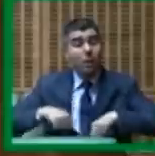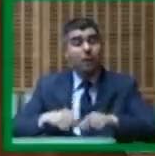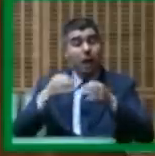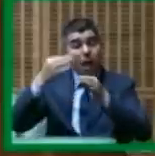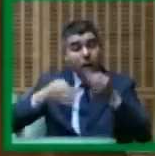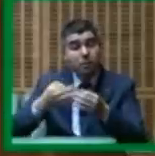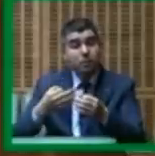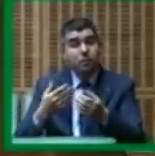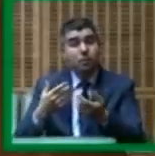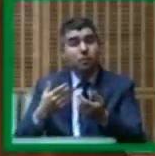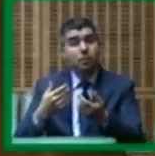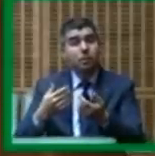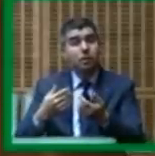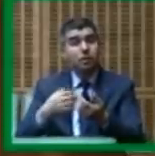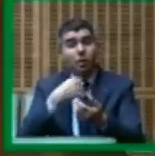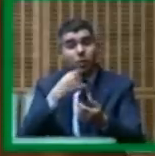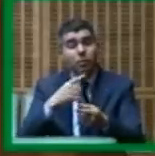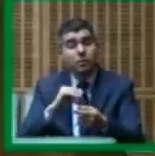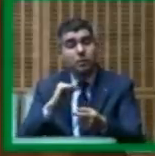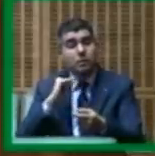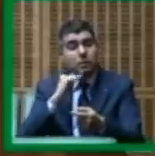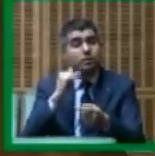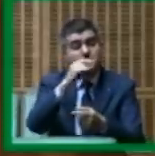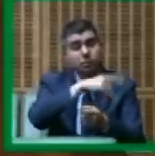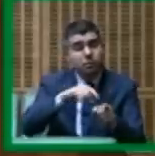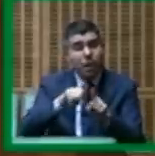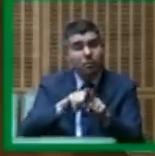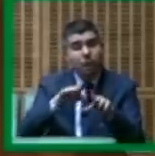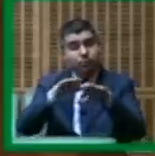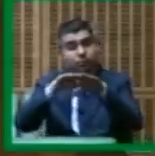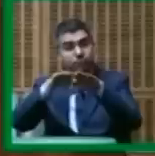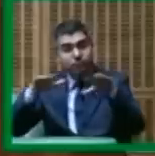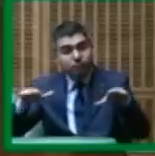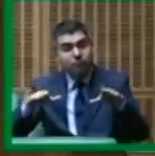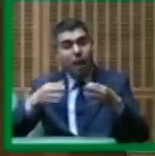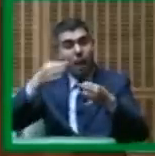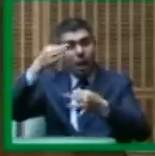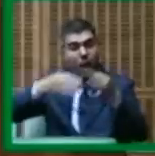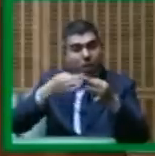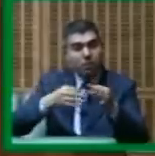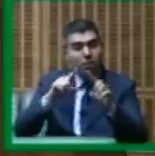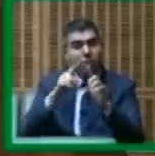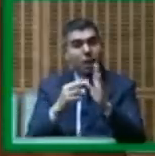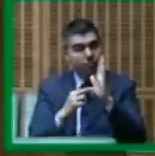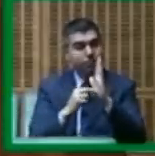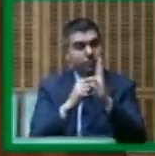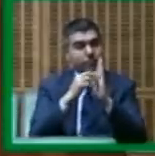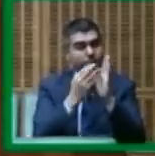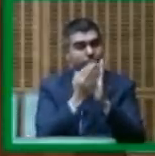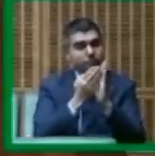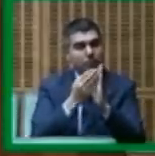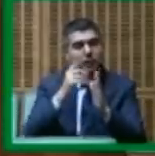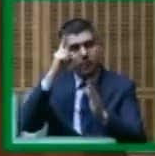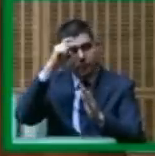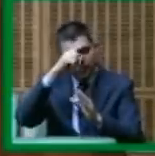اللي هو فيها وزير يحاول يصلح العدل، وراه غادي بخطوات، ولكن